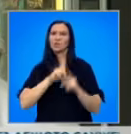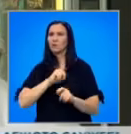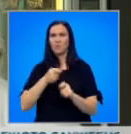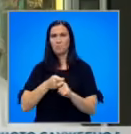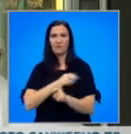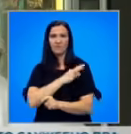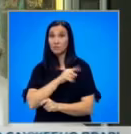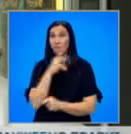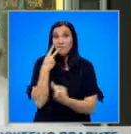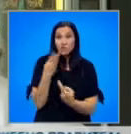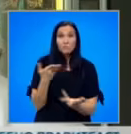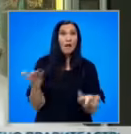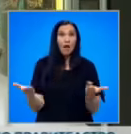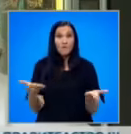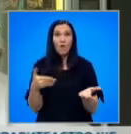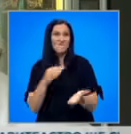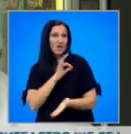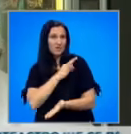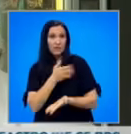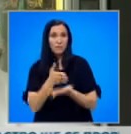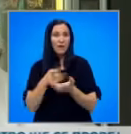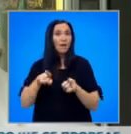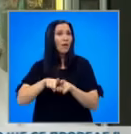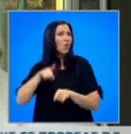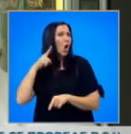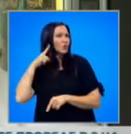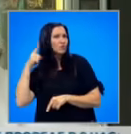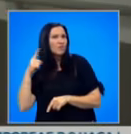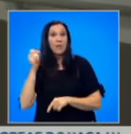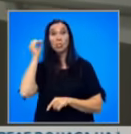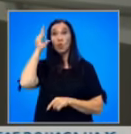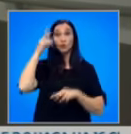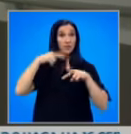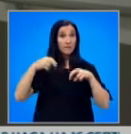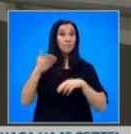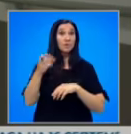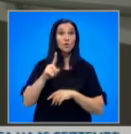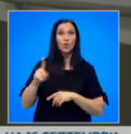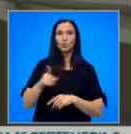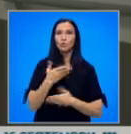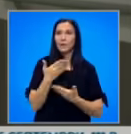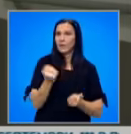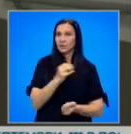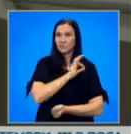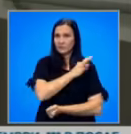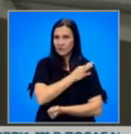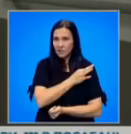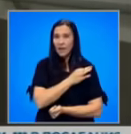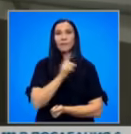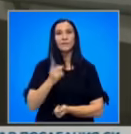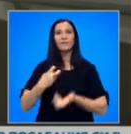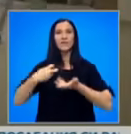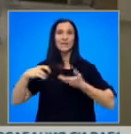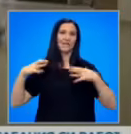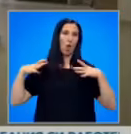вакцинирам. Не виждам с какво ваксините помагат, като чувам за някои научни изследвания. Тези, които не са имунизирани, ще трябва да